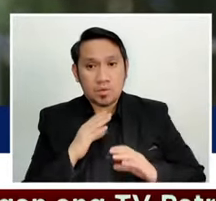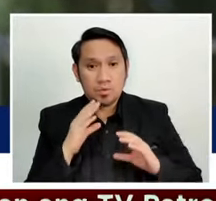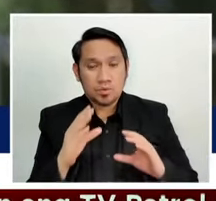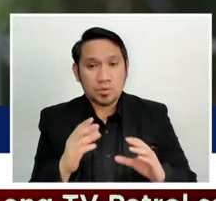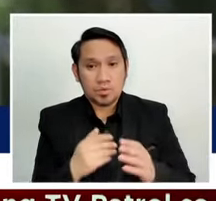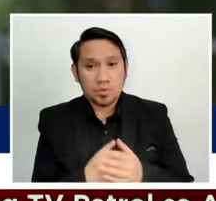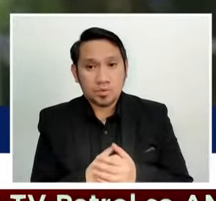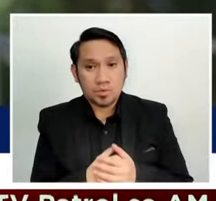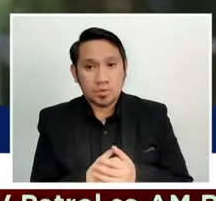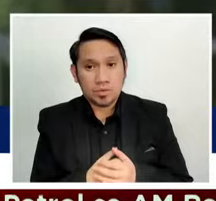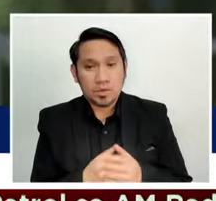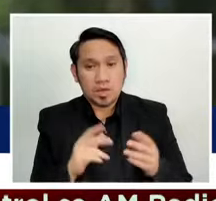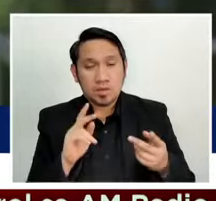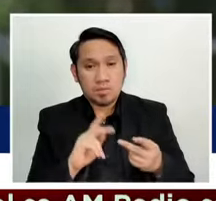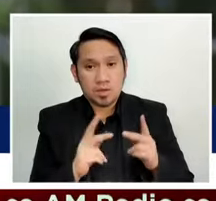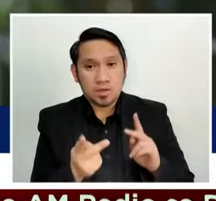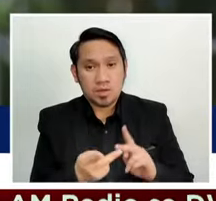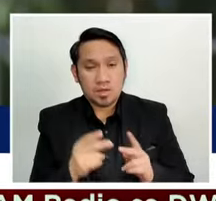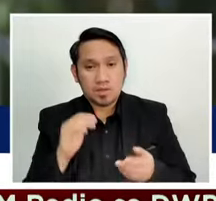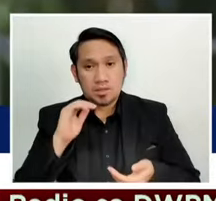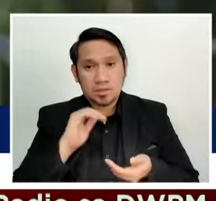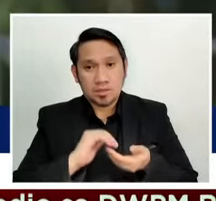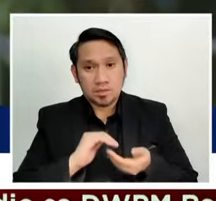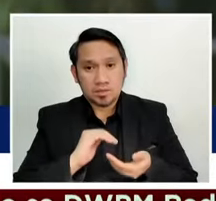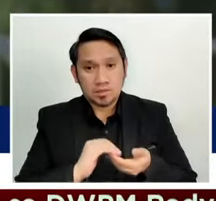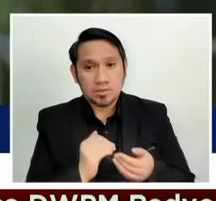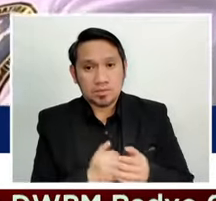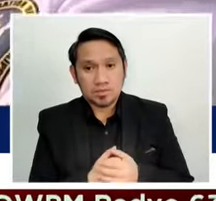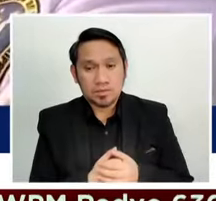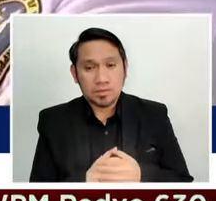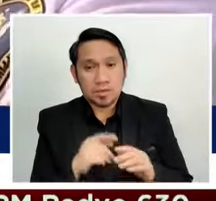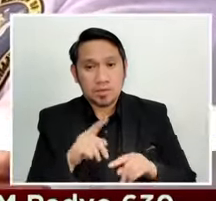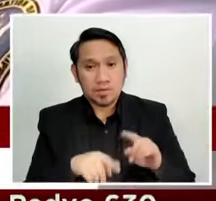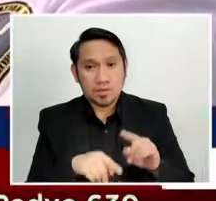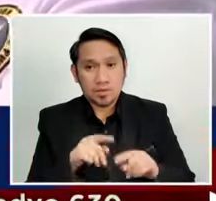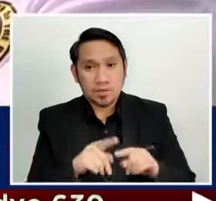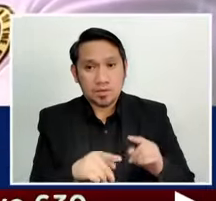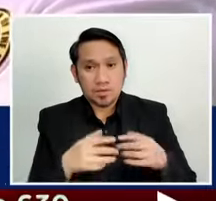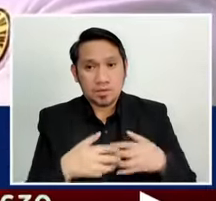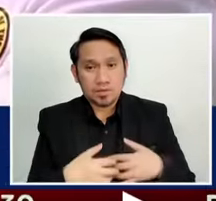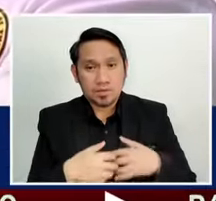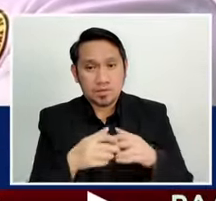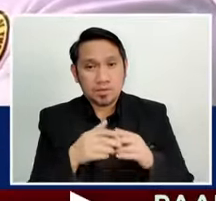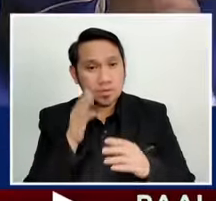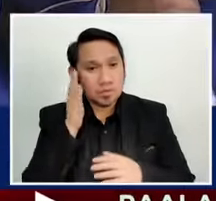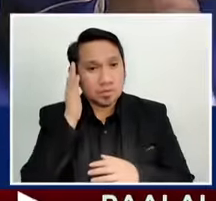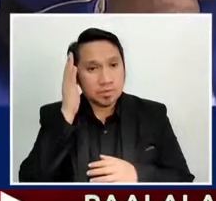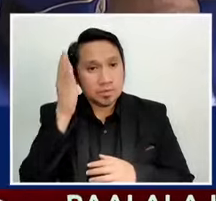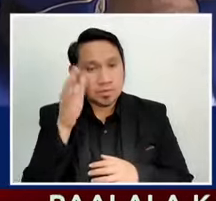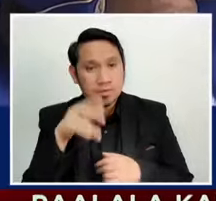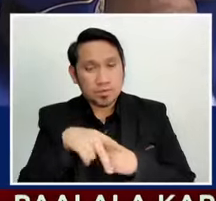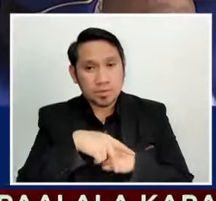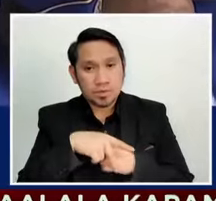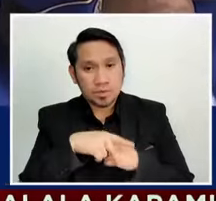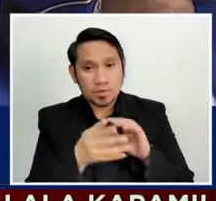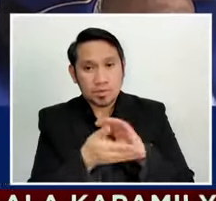strategic partners, an ally, and friends in building a future preserving the peace and prosperity in the